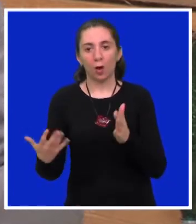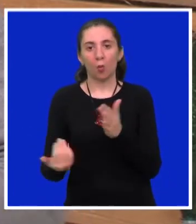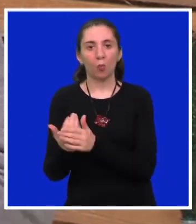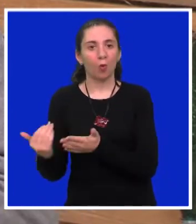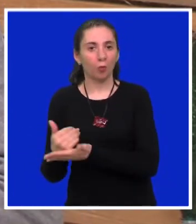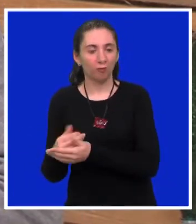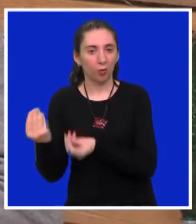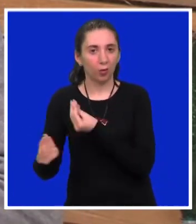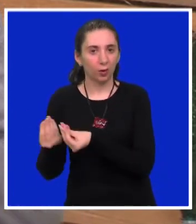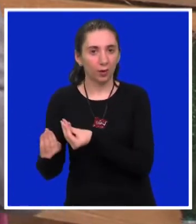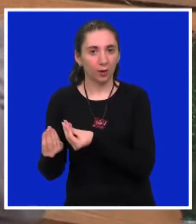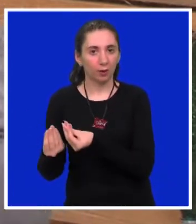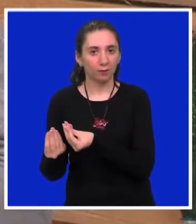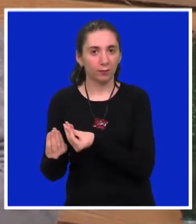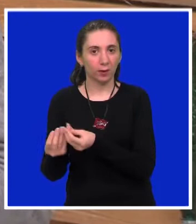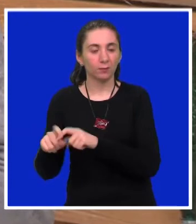ponovno upotrijebiti